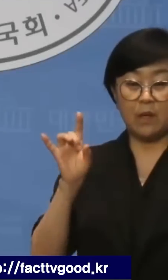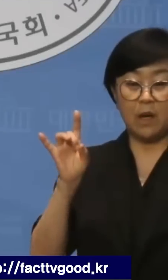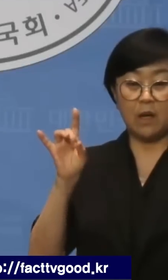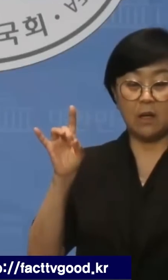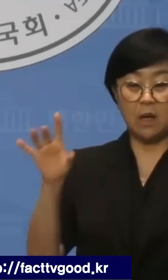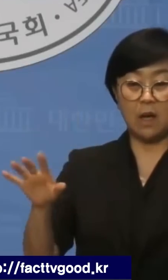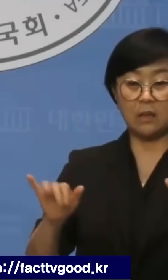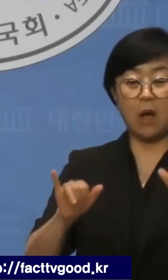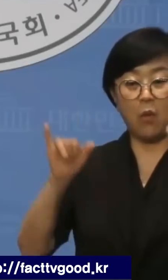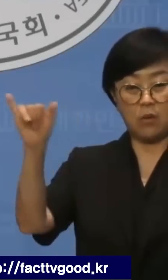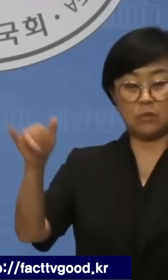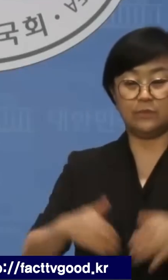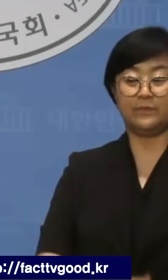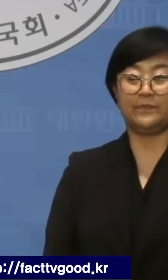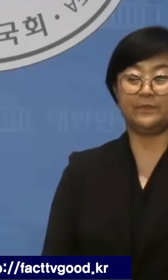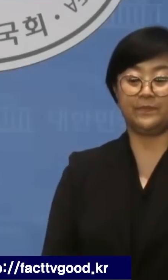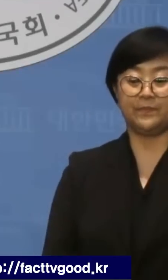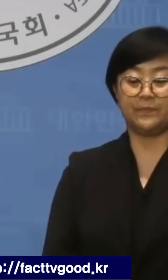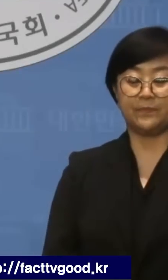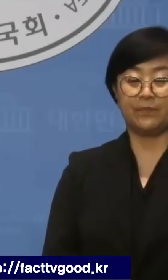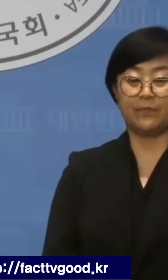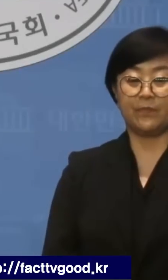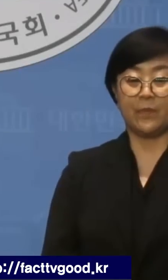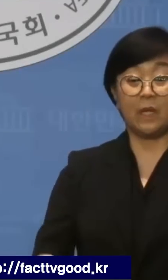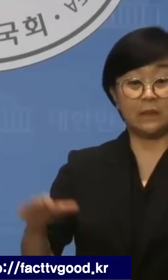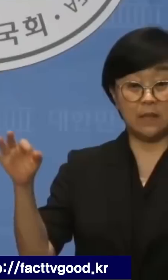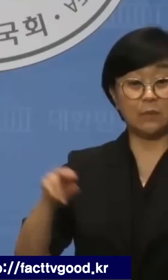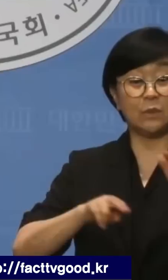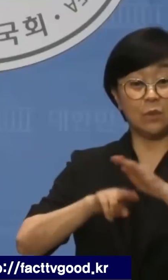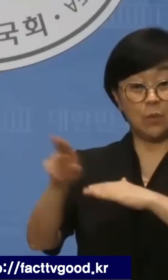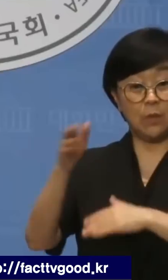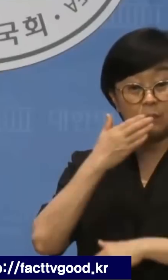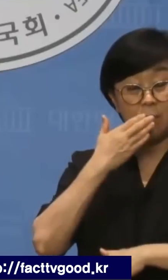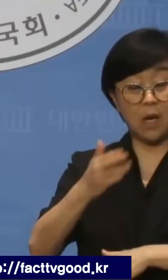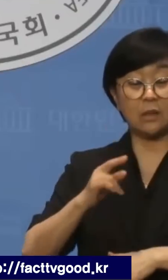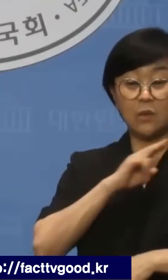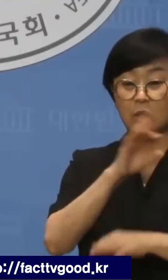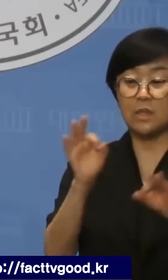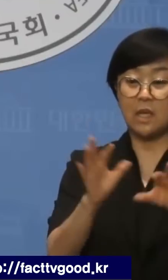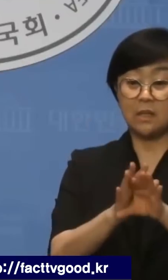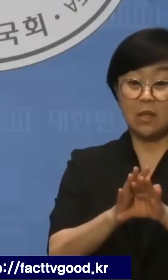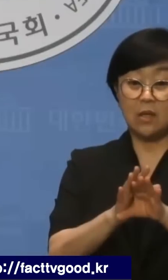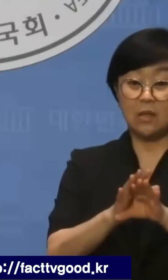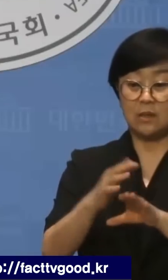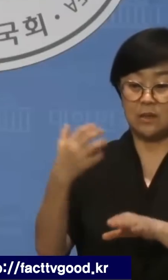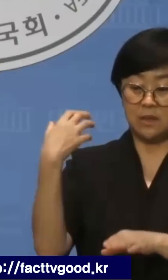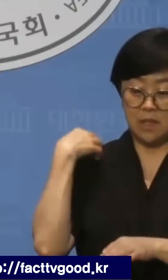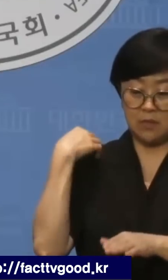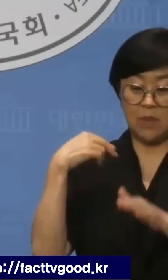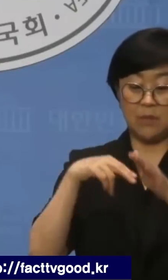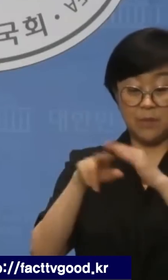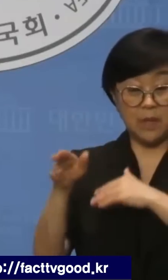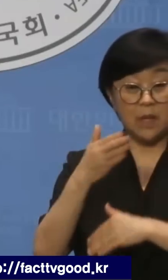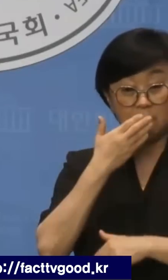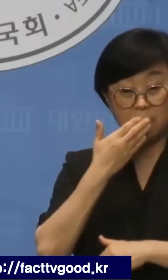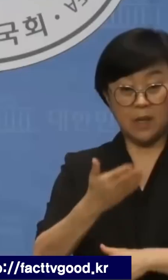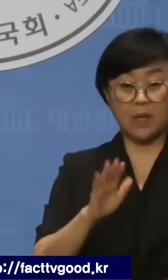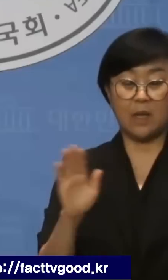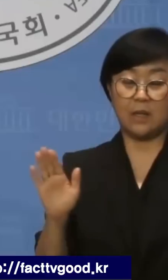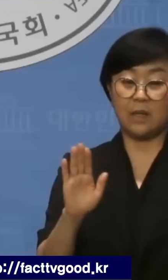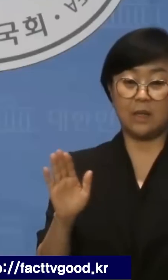각각 해외로 나갑니다. 잠시 자리를 피한다고 해서 의혹이 사라지거나 책임에서